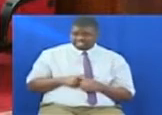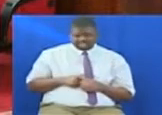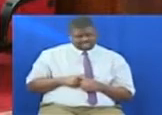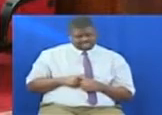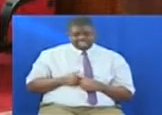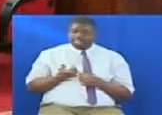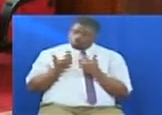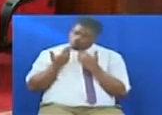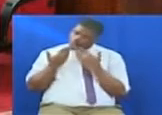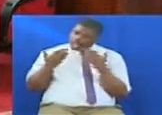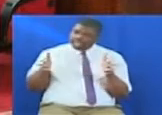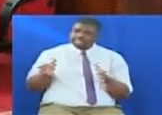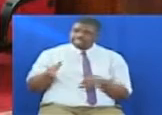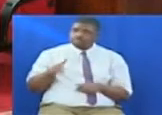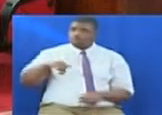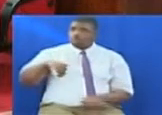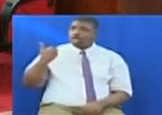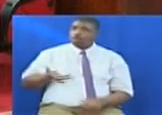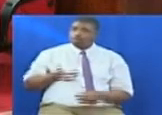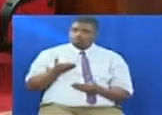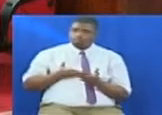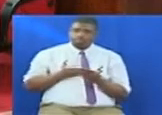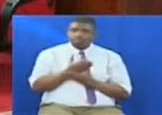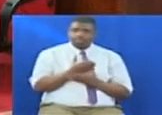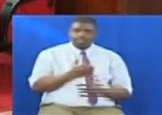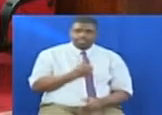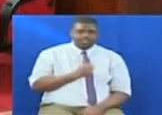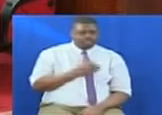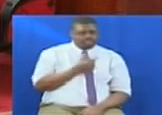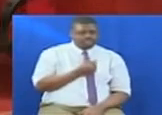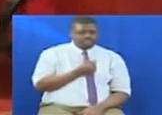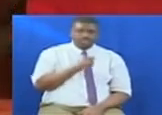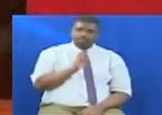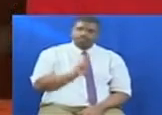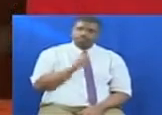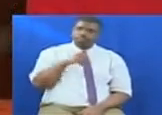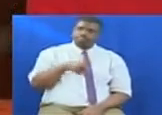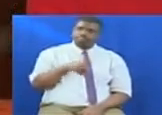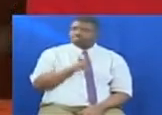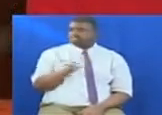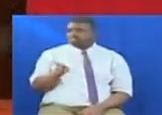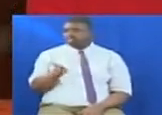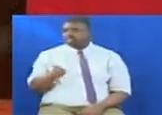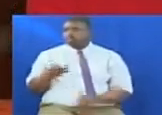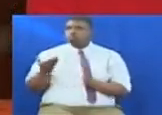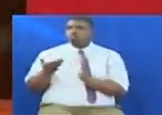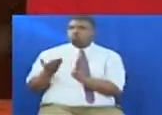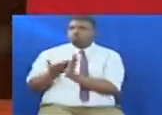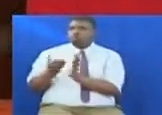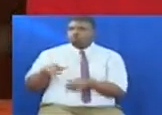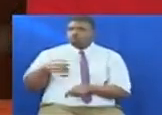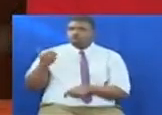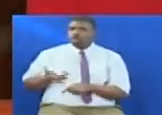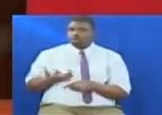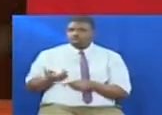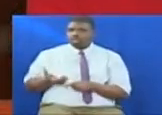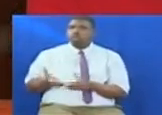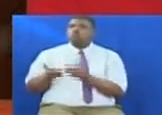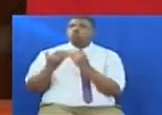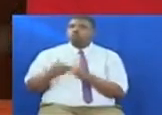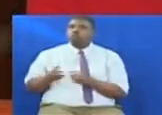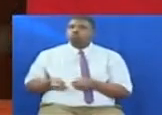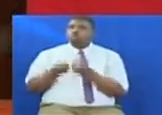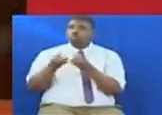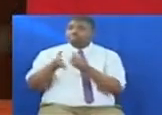Tumekuwa sisi kama wanawake kwa kupitia TWPG kuomba kwamba wanawake wanaoweza wapewe nafasi. Kweli